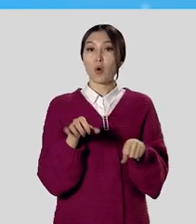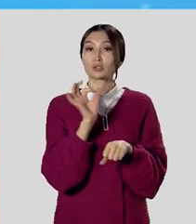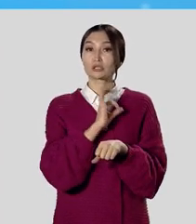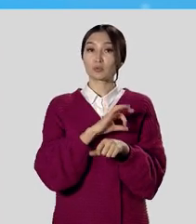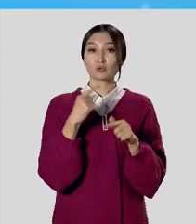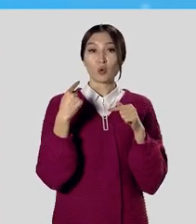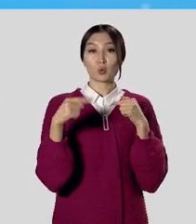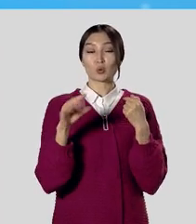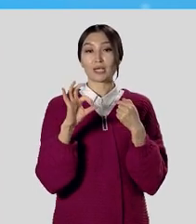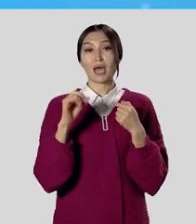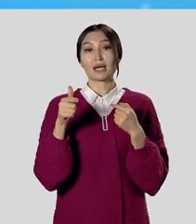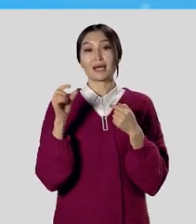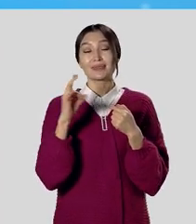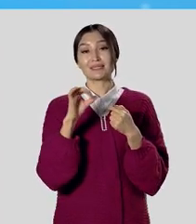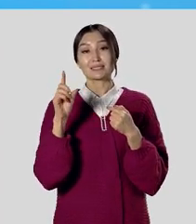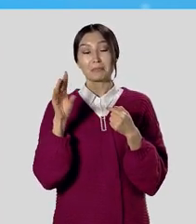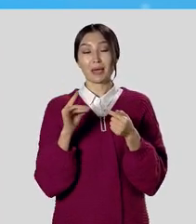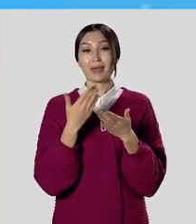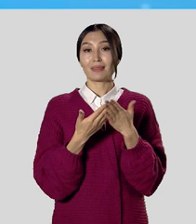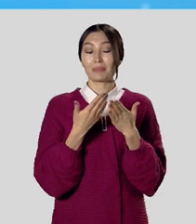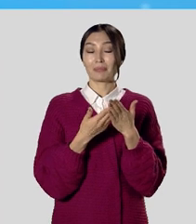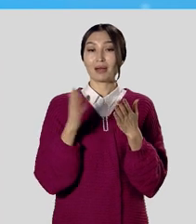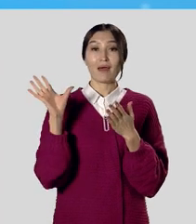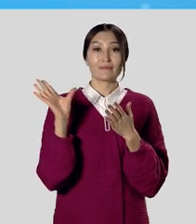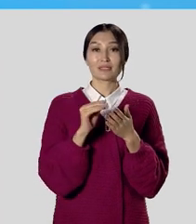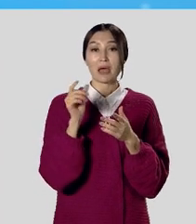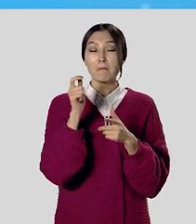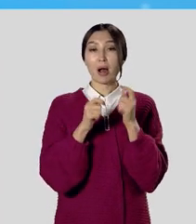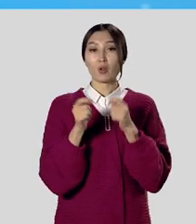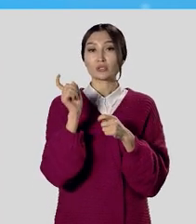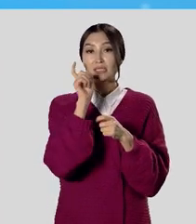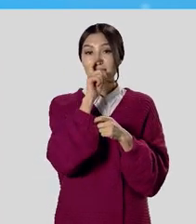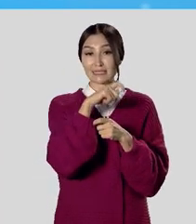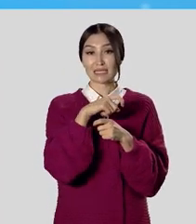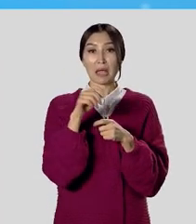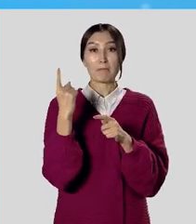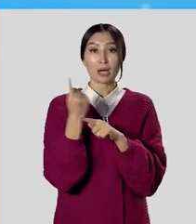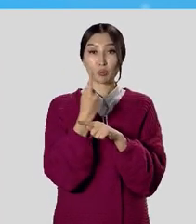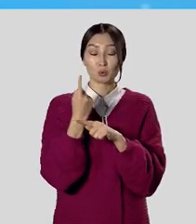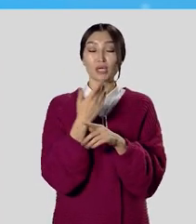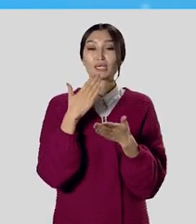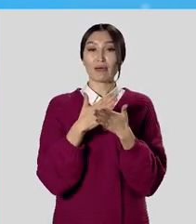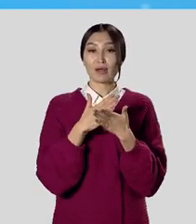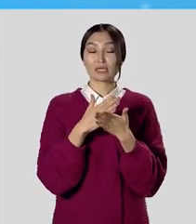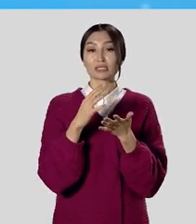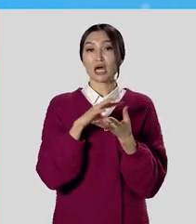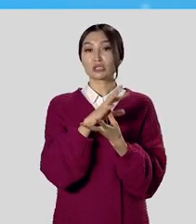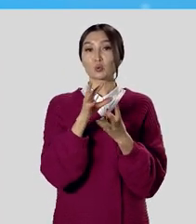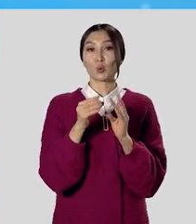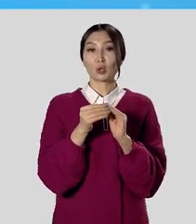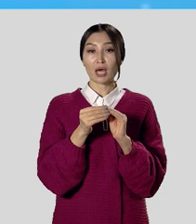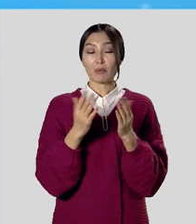использовать другие организмы. Например, все молочнокислые продукты являются